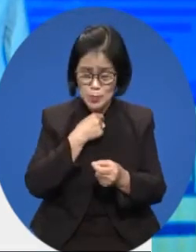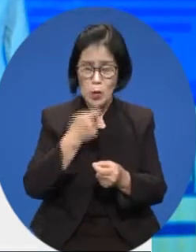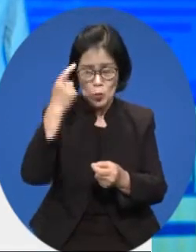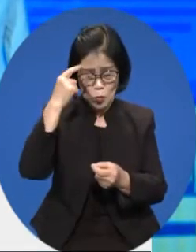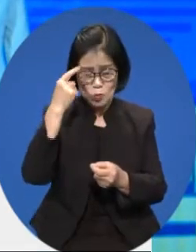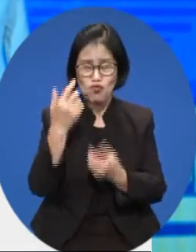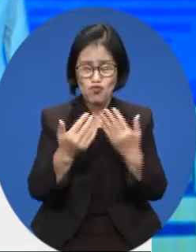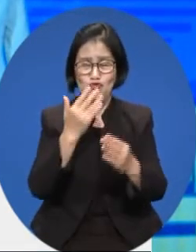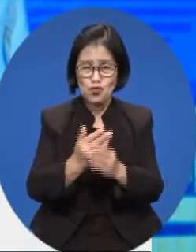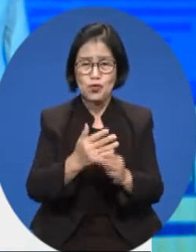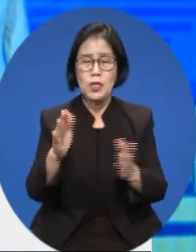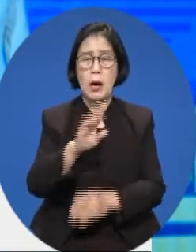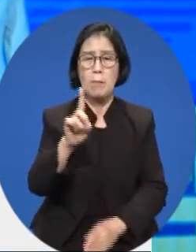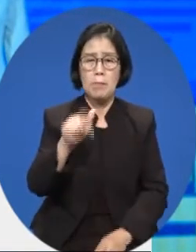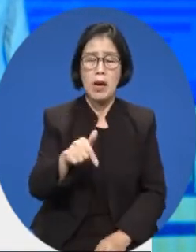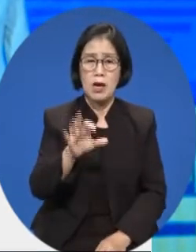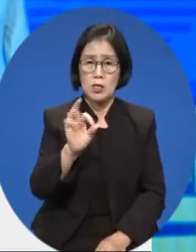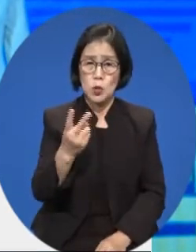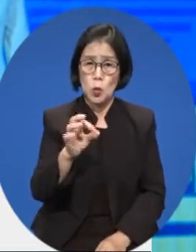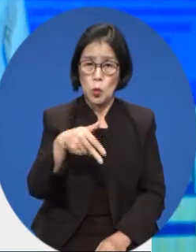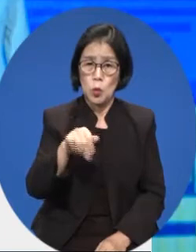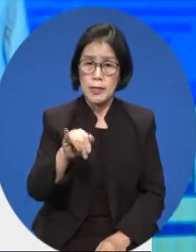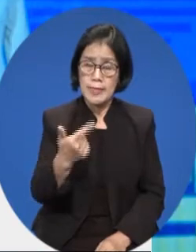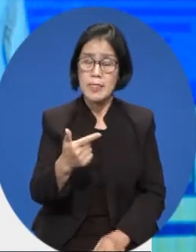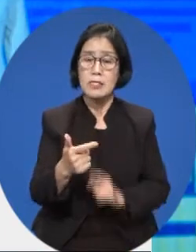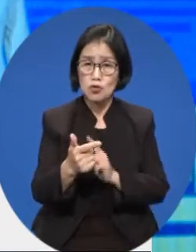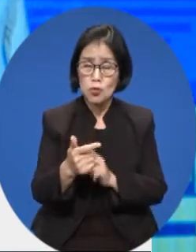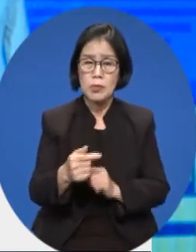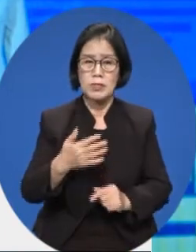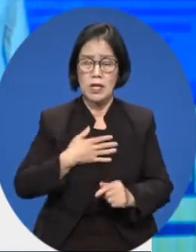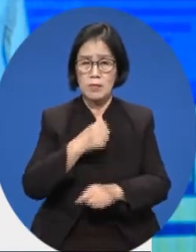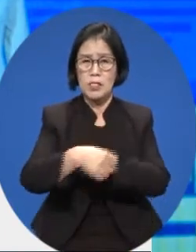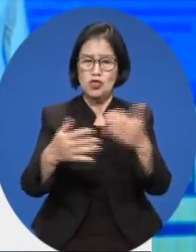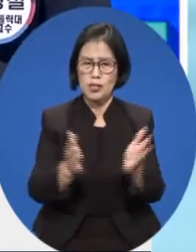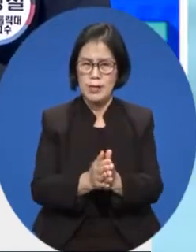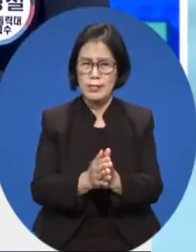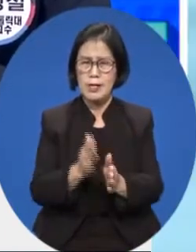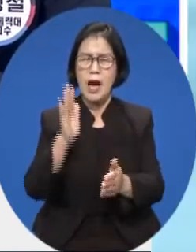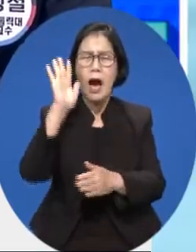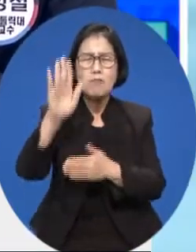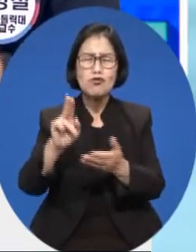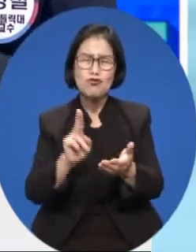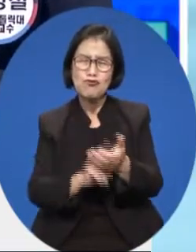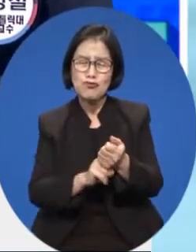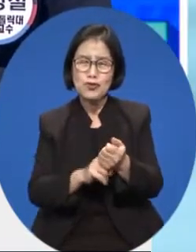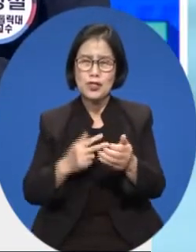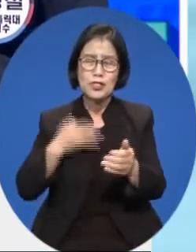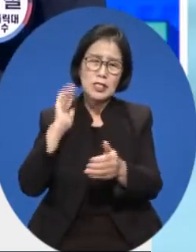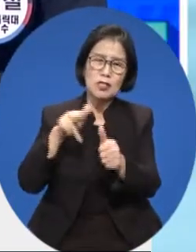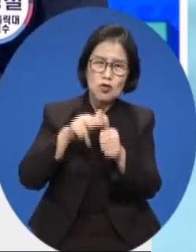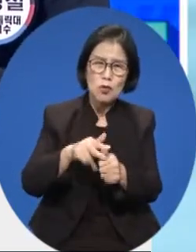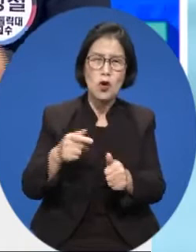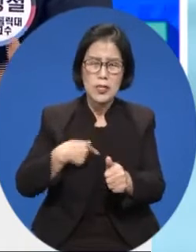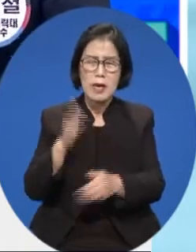있고 박영진 후보 같은 경우에는 나는 민주당의 잠재적인 대선후보 에요 나의 얘기를 좀